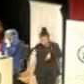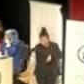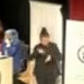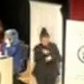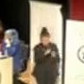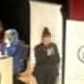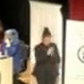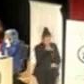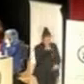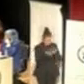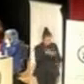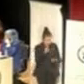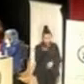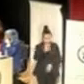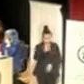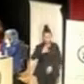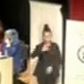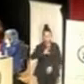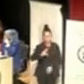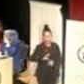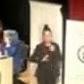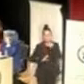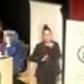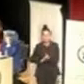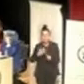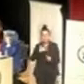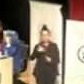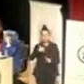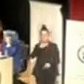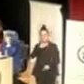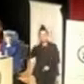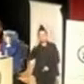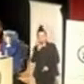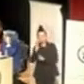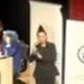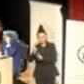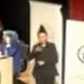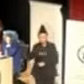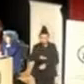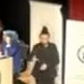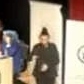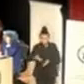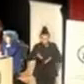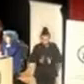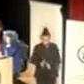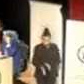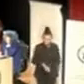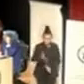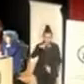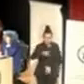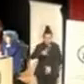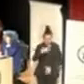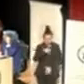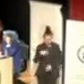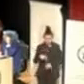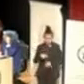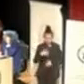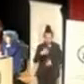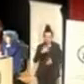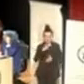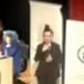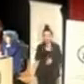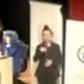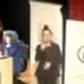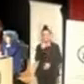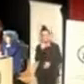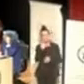sonra yine KODA diye nitelediğimiz anne babası işitme engelli olan ve doğuştan bu dile doğmuş olan tercümanlar